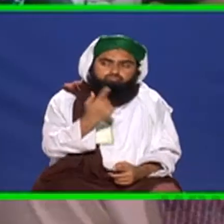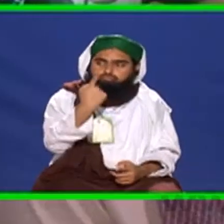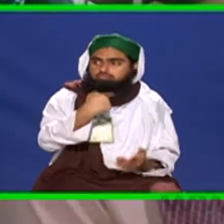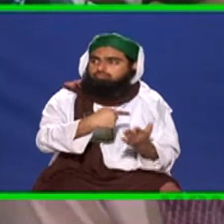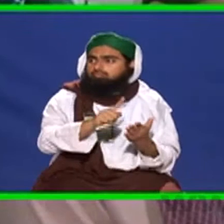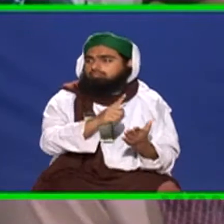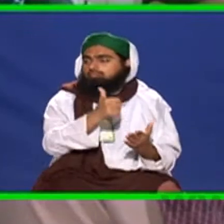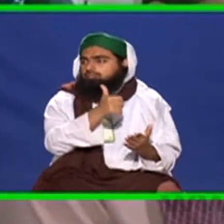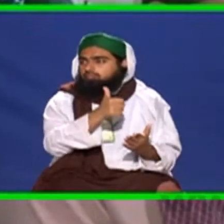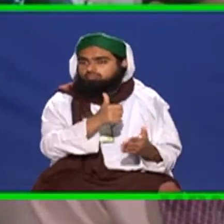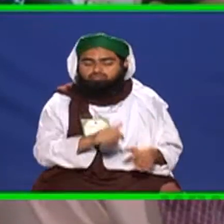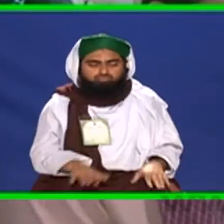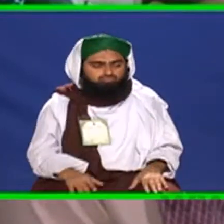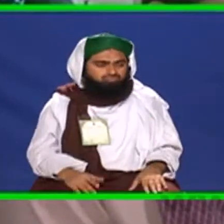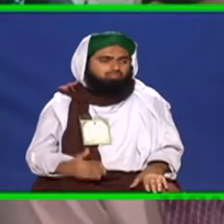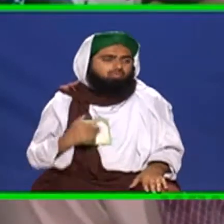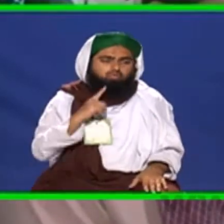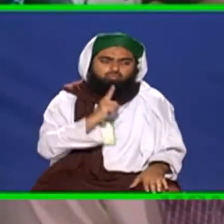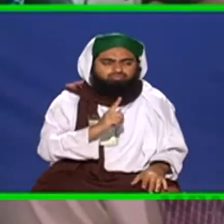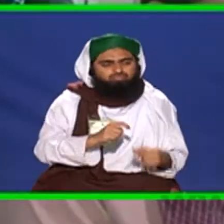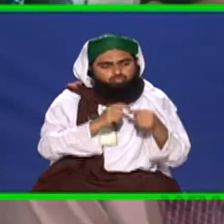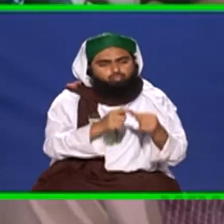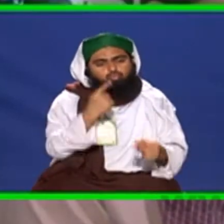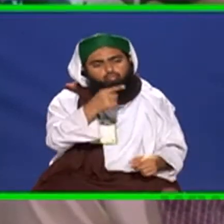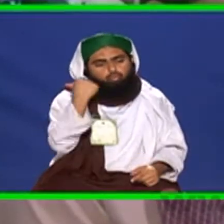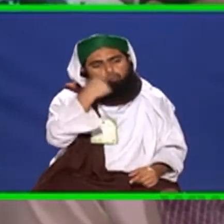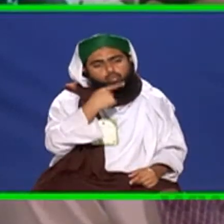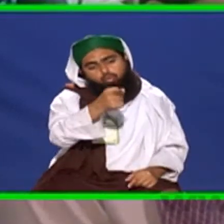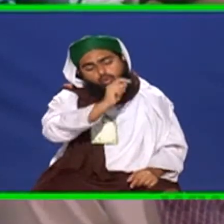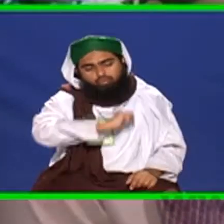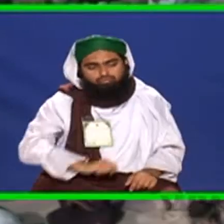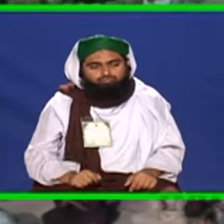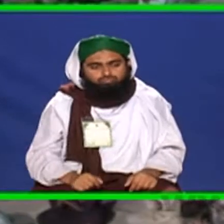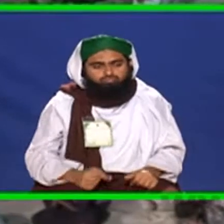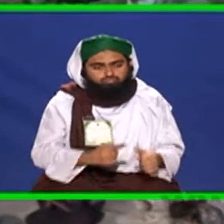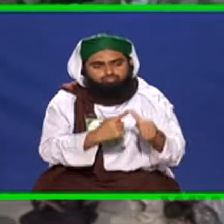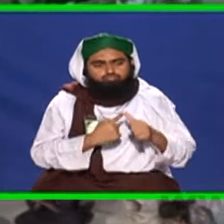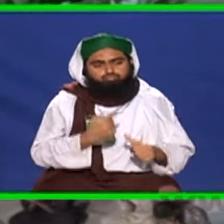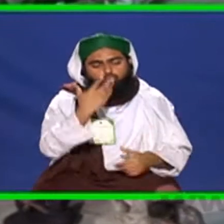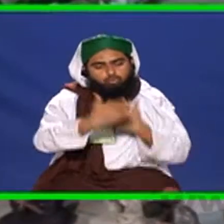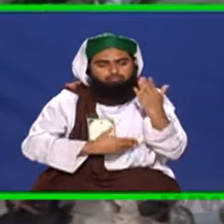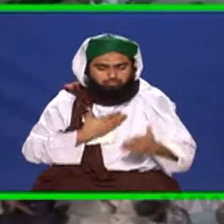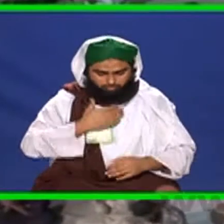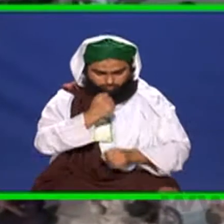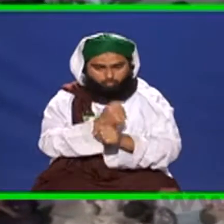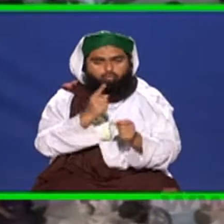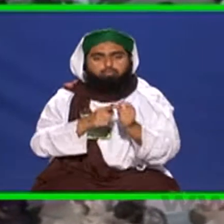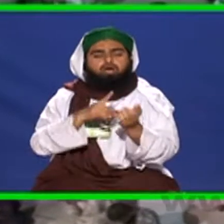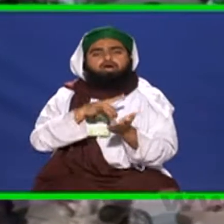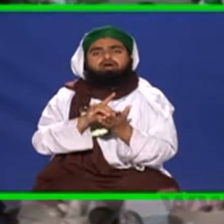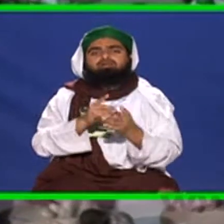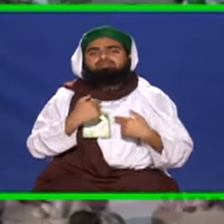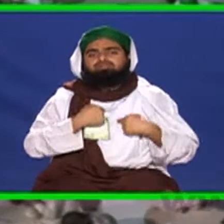पूछा मनंदा तू कौन है? तो उसने कहा अना शेख अब्दुल कादिर जीलानी। तो मेरे इस्लामी